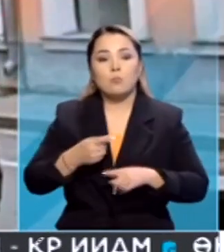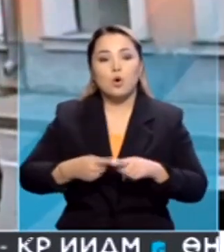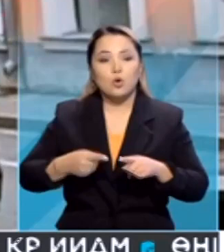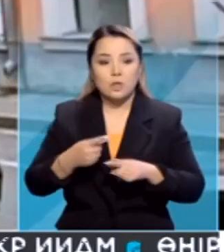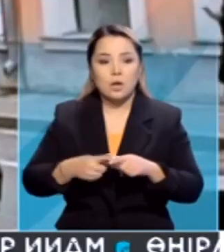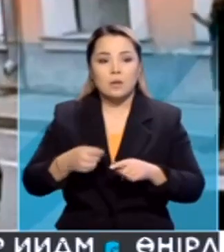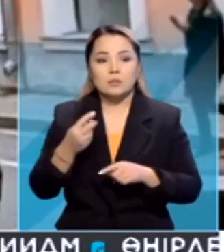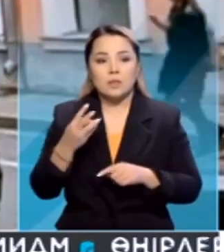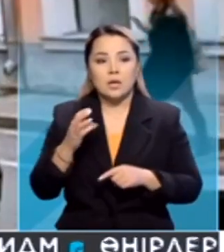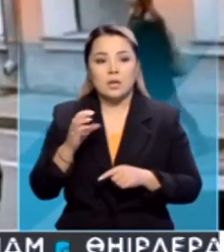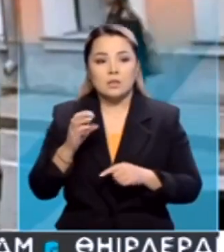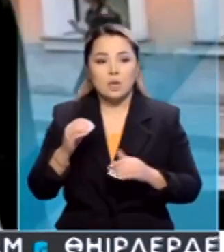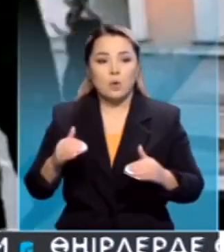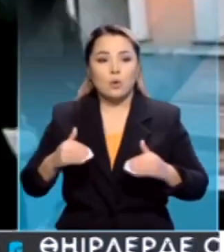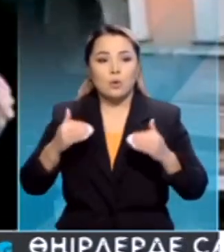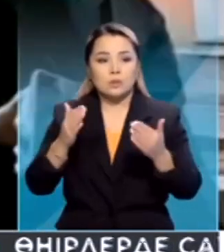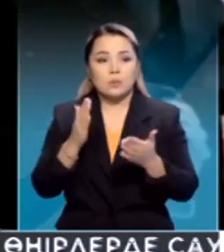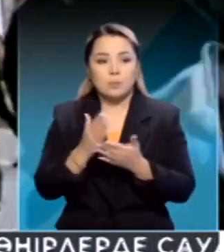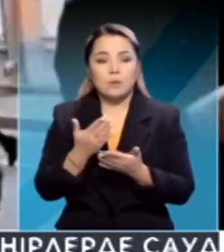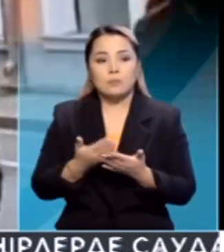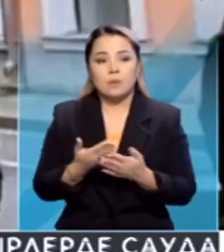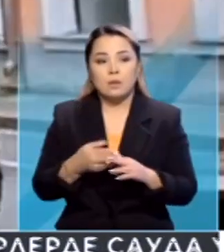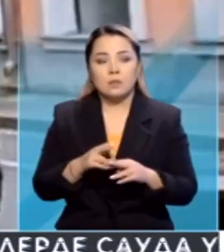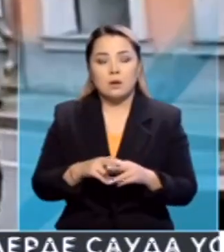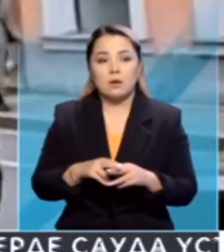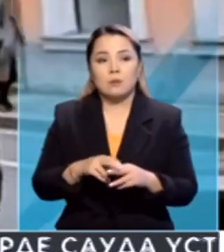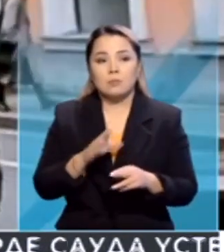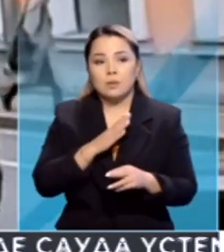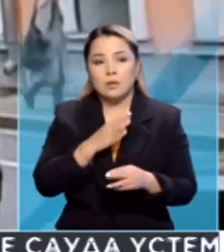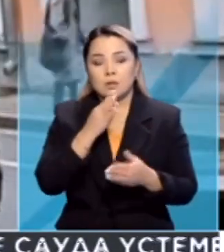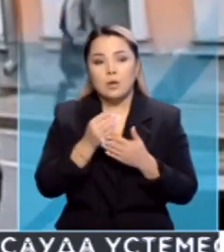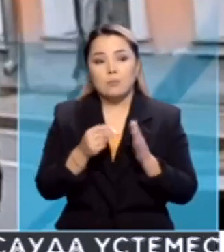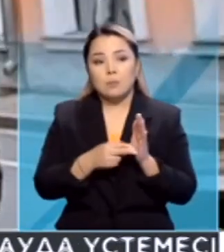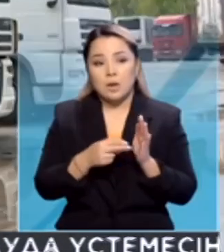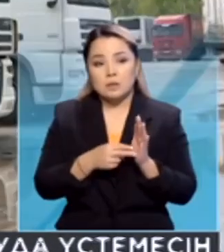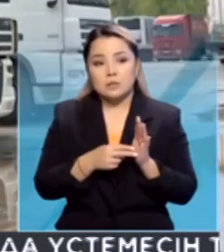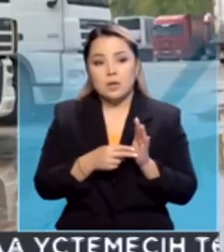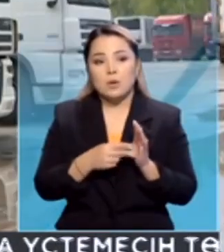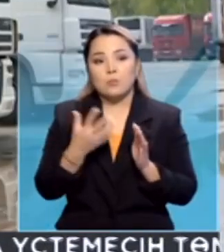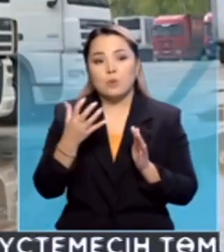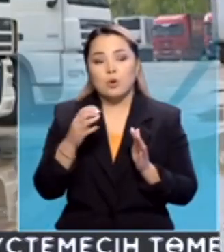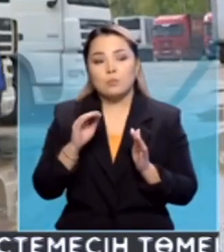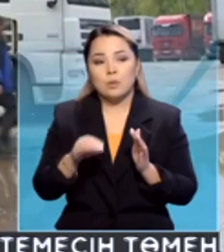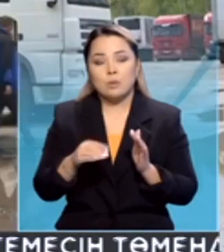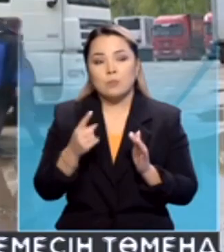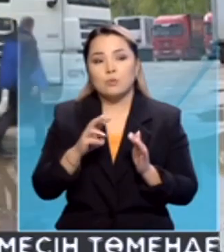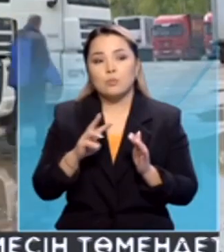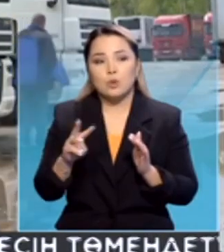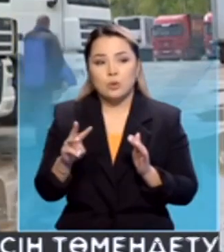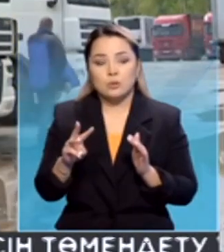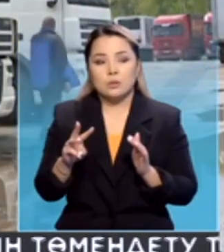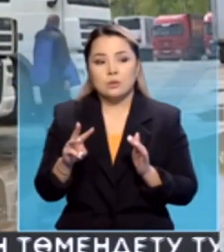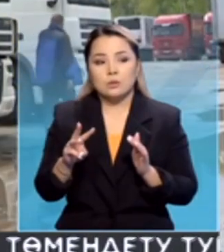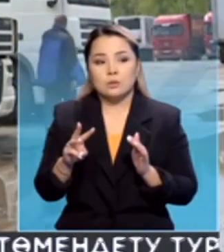құны бірнеше өскен. Мәселен, алдыңғы әйнектің бағасы тіпті 500 мың 1 миллион